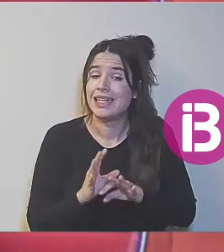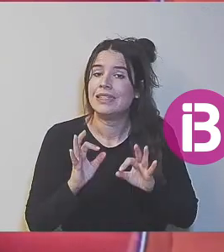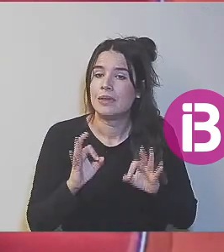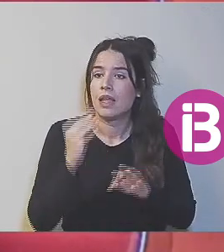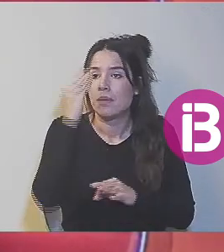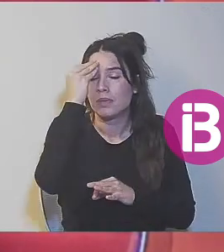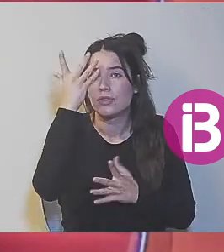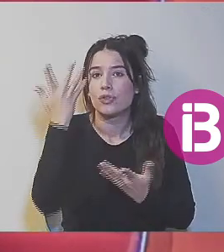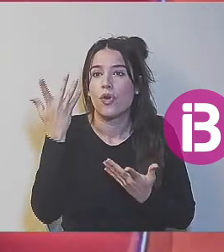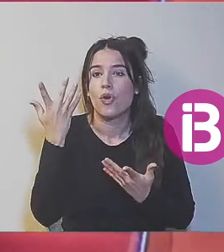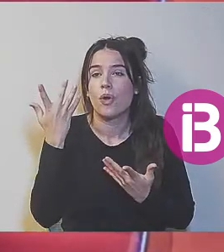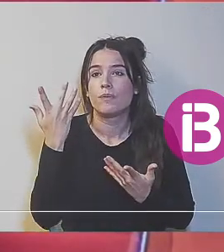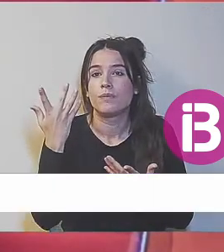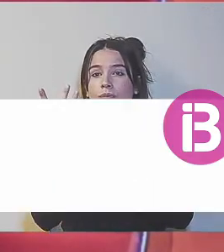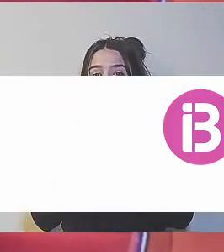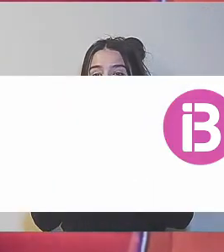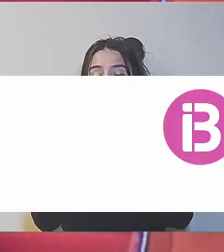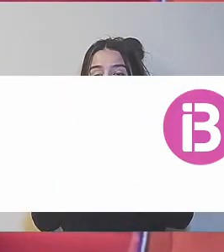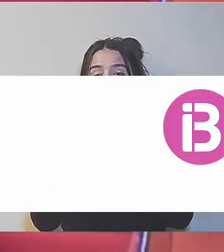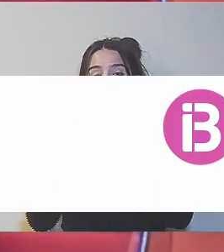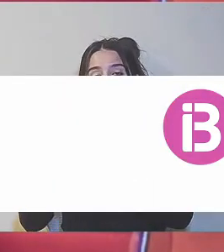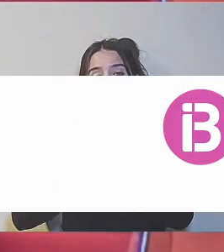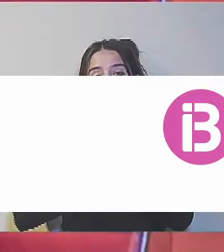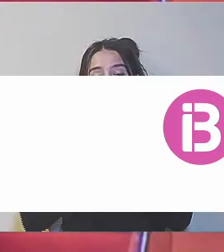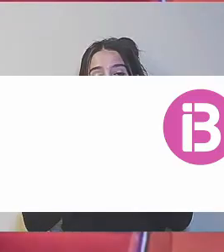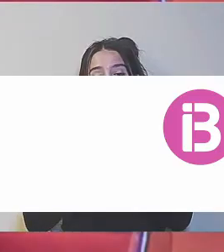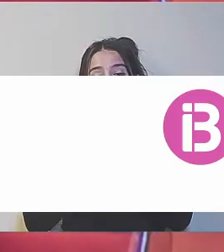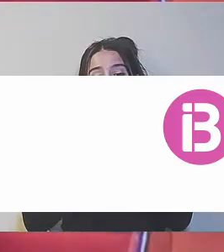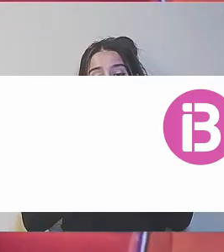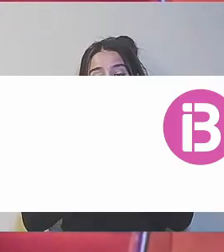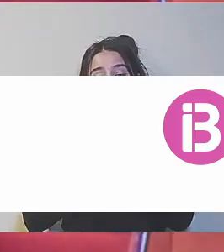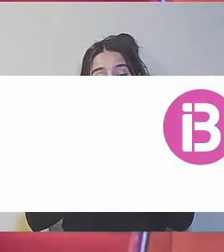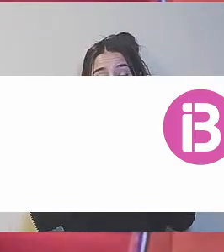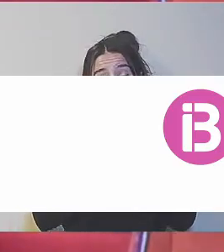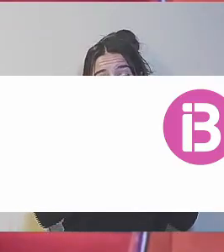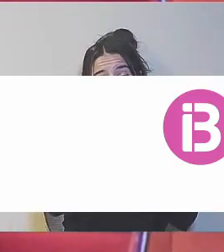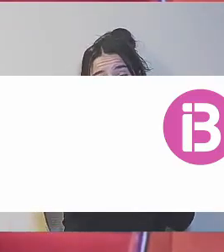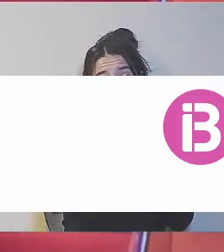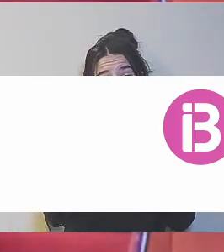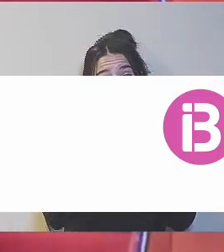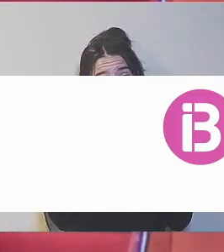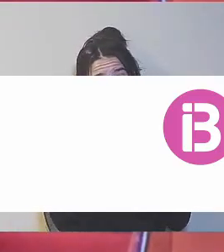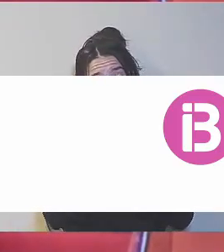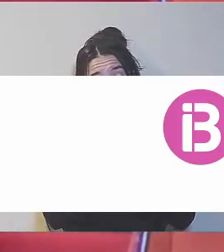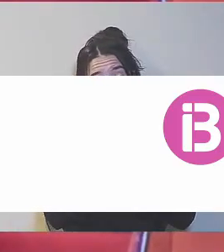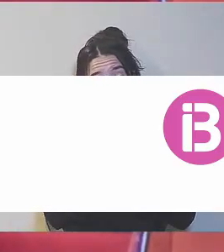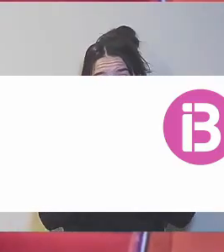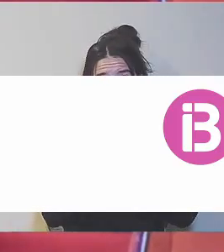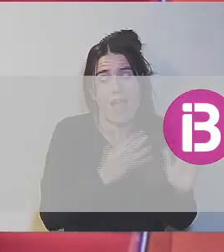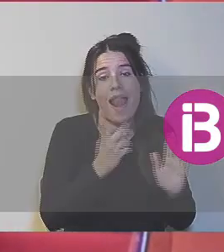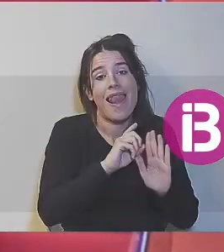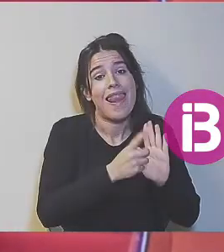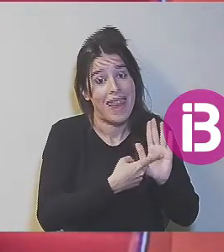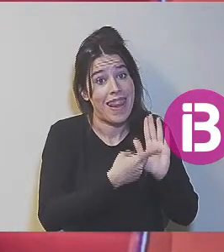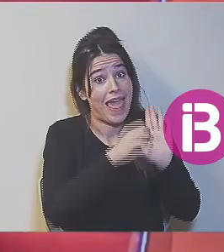que s'escull la possibilitat de legalitzar construccions fora d'ordenació, que és un eufemisme normatiu per dir que estan fora de la